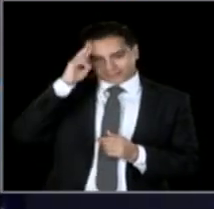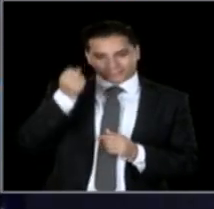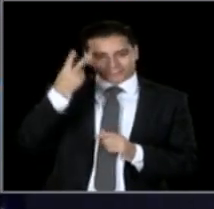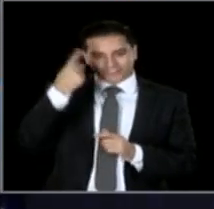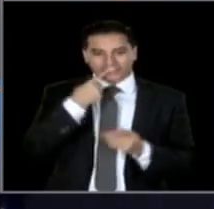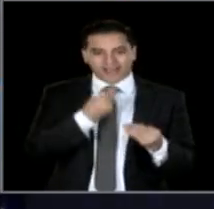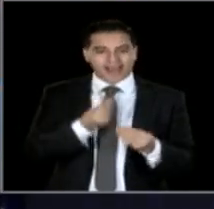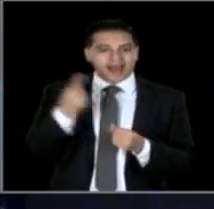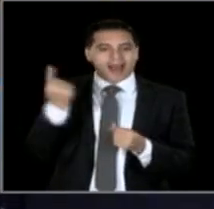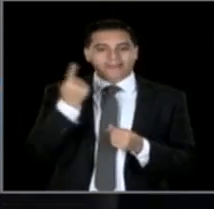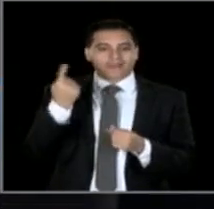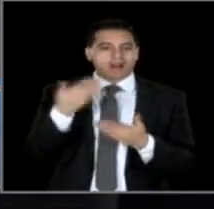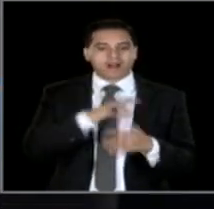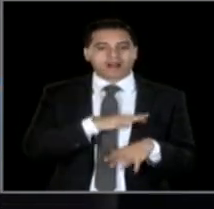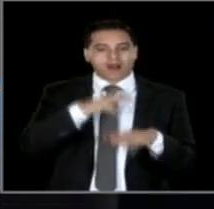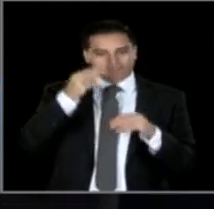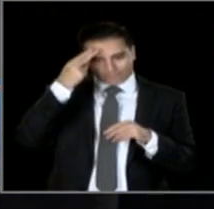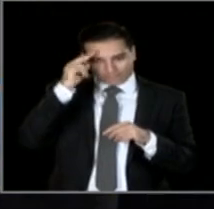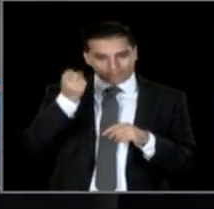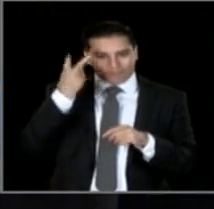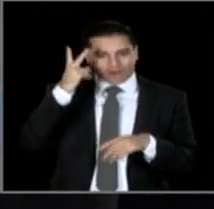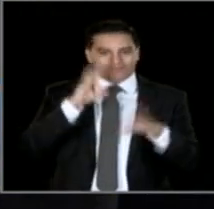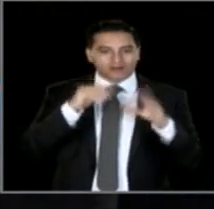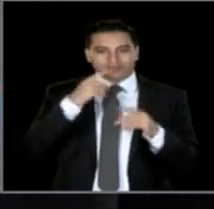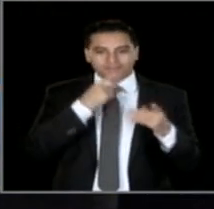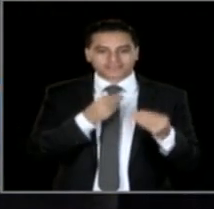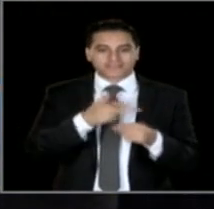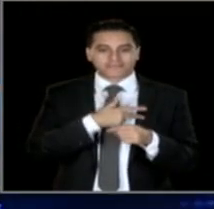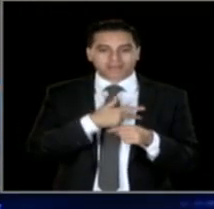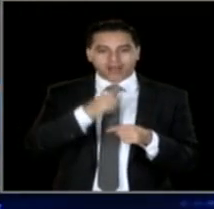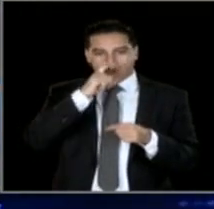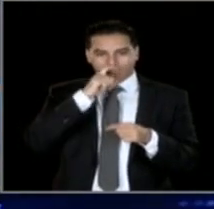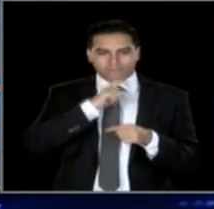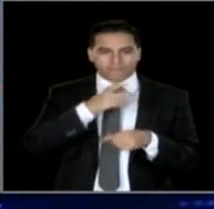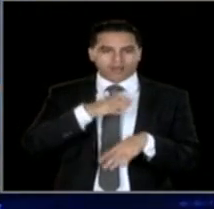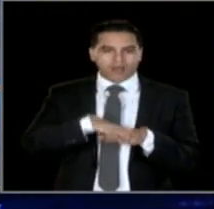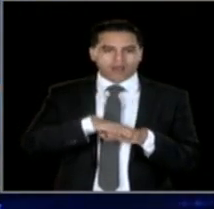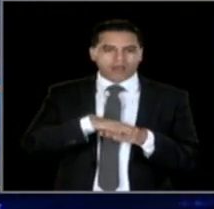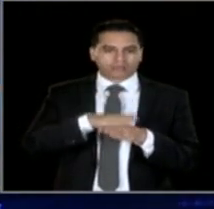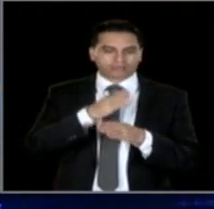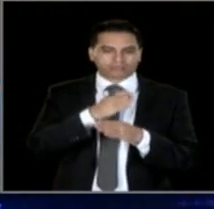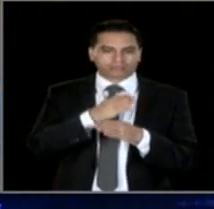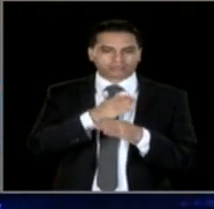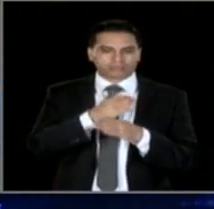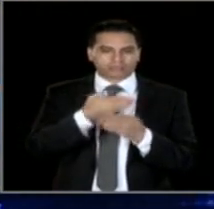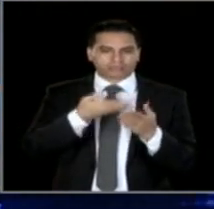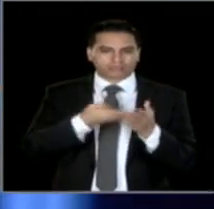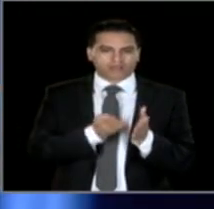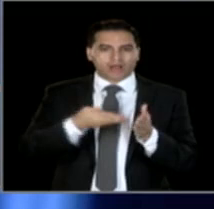من هو شاعر العامية الراحل مؤلف قصيدة غلبت أقطع تذاكر